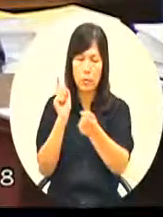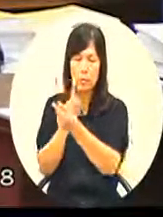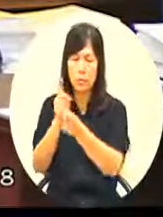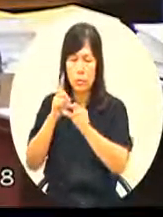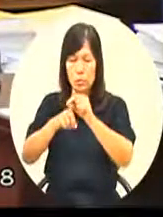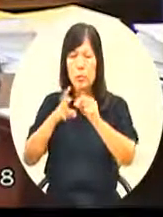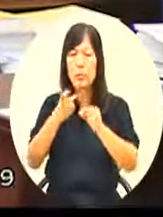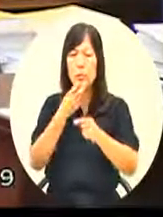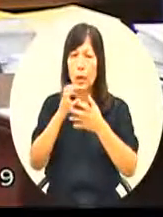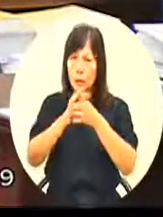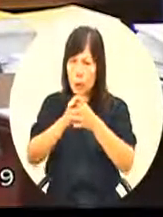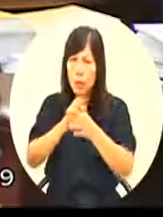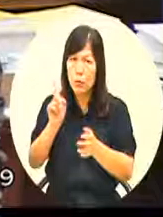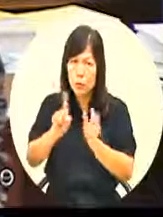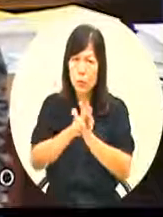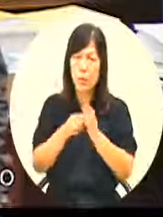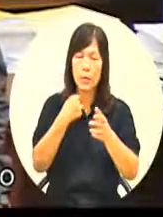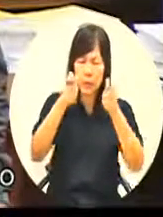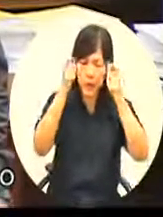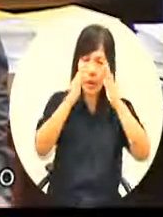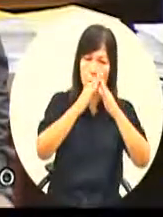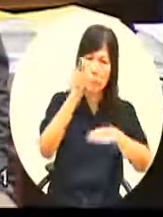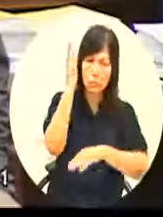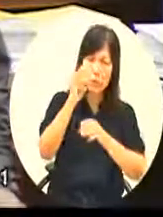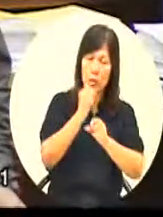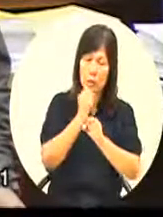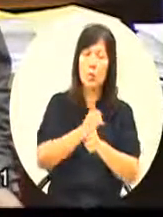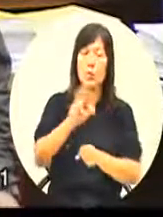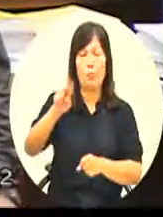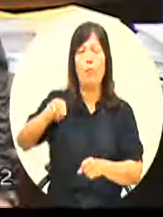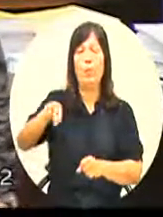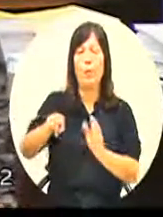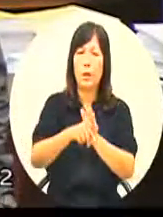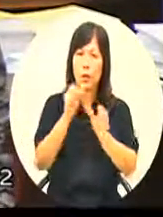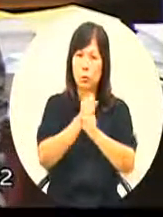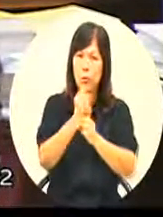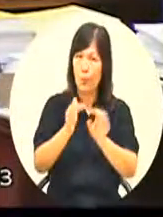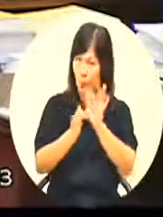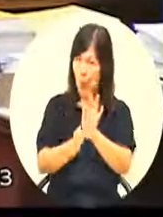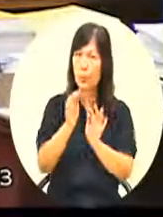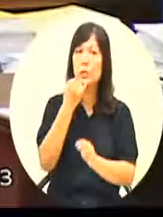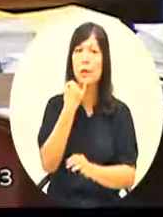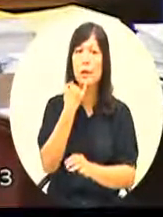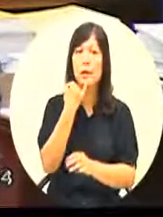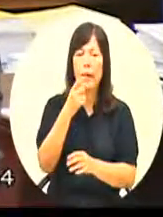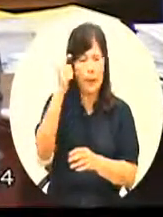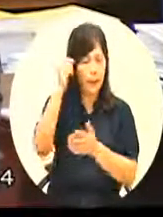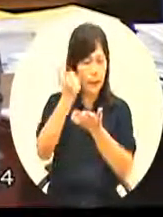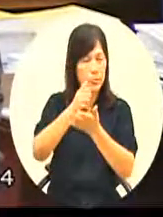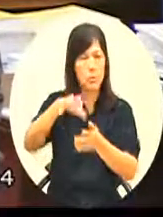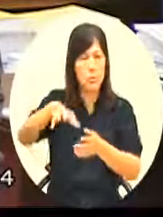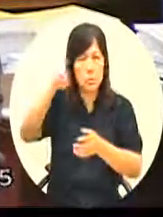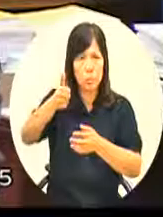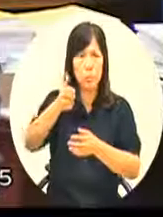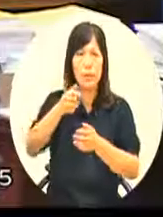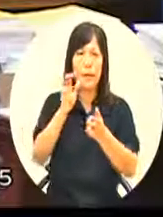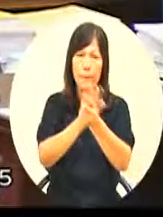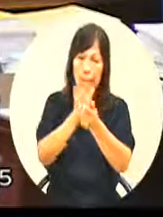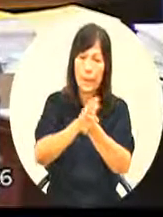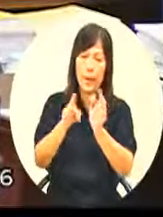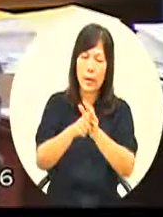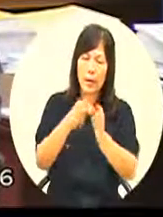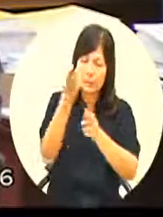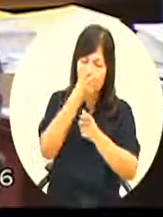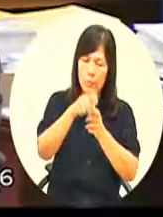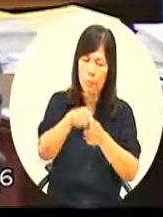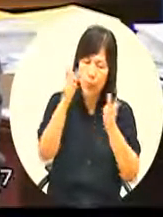联系，我相信这是我们高雄市政府现在可以做得到，而且可以做得很好的一个部分。所以真的是要拜托局长多照顾高雄的